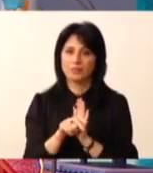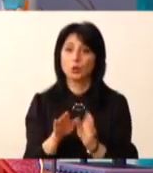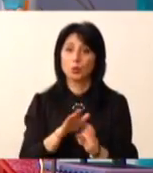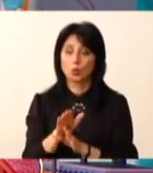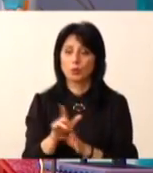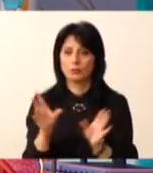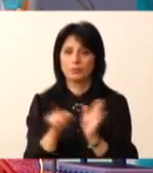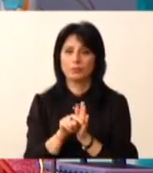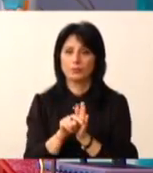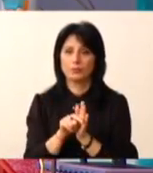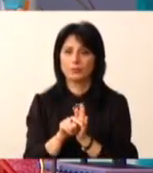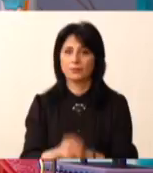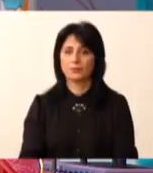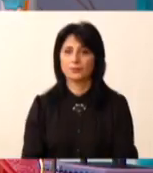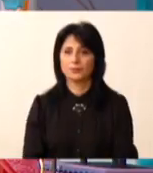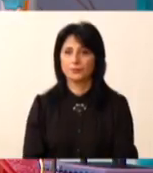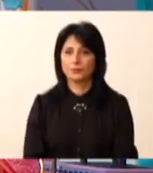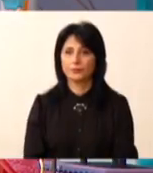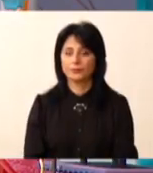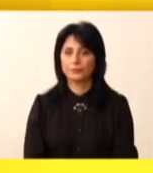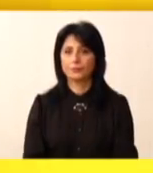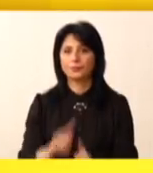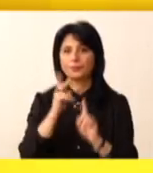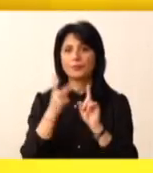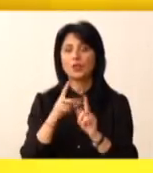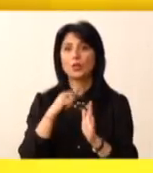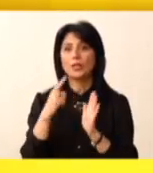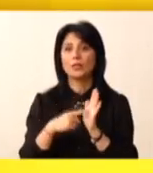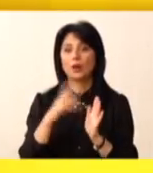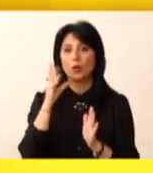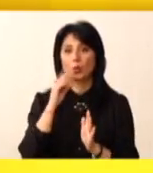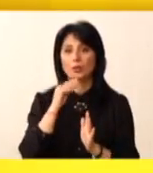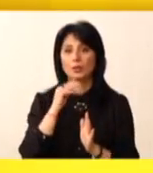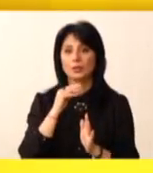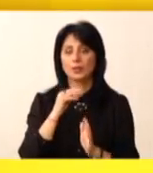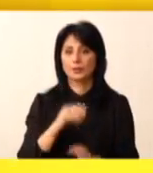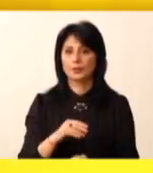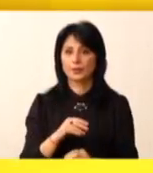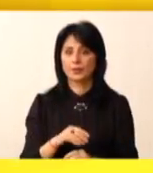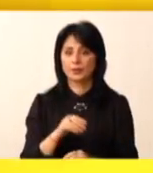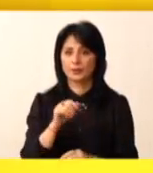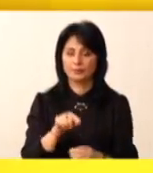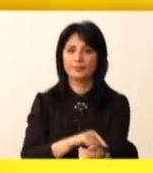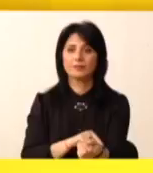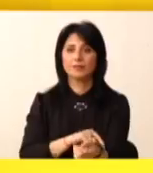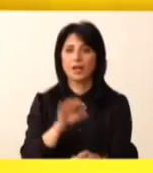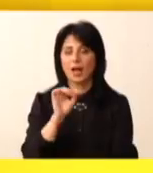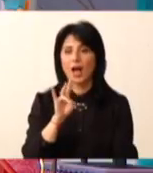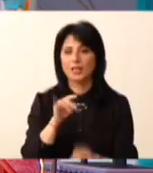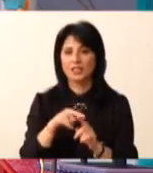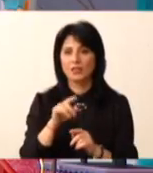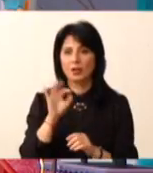არ გაკეთების შემთხვევაში. და მეორე კითხვა, როდესაც ანტისხეულის ანალიზებთან